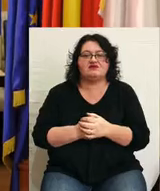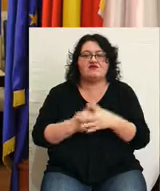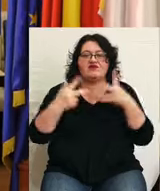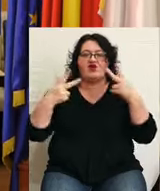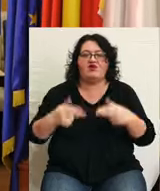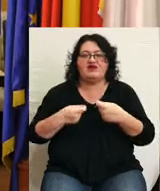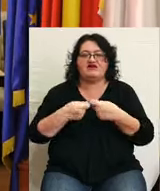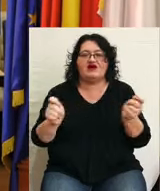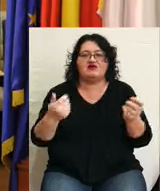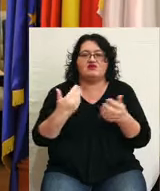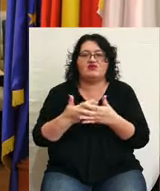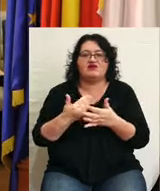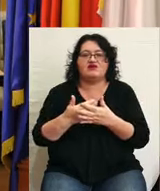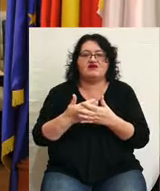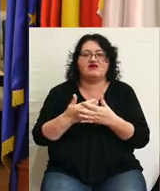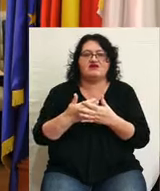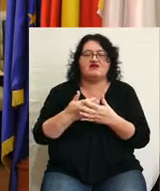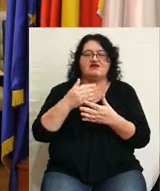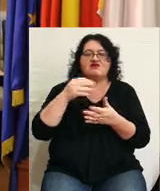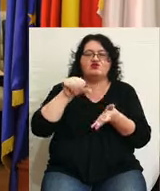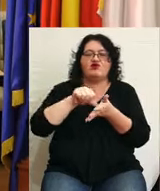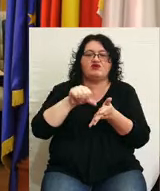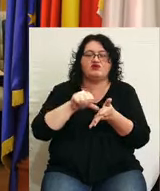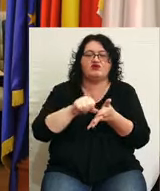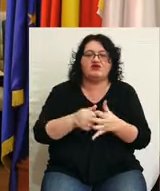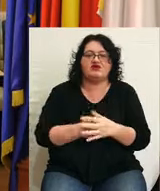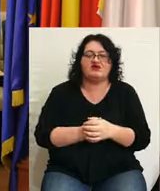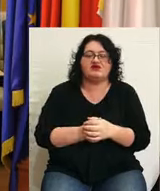distribuția gazului pentru CET Centru.